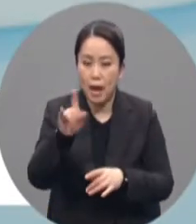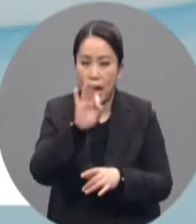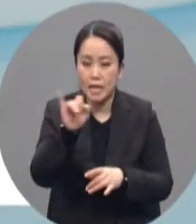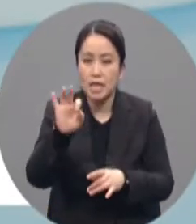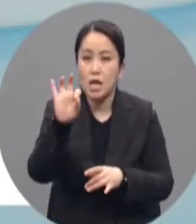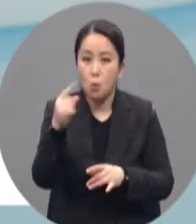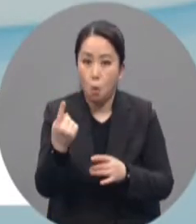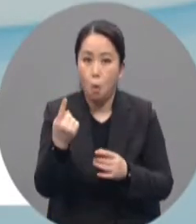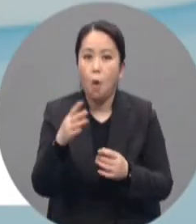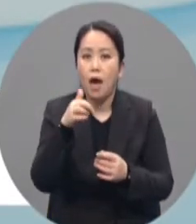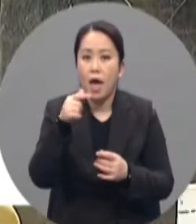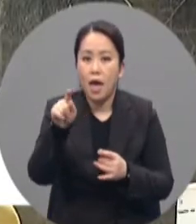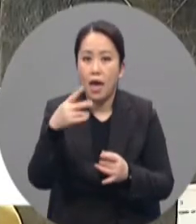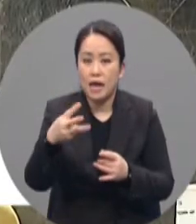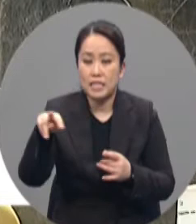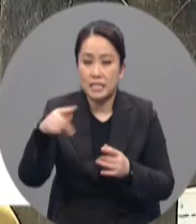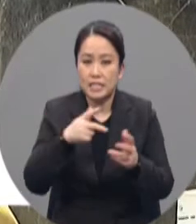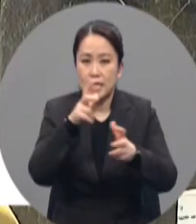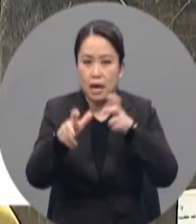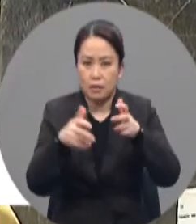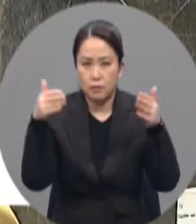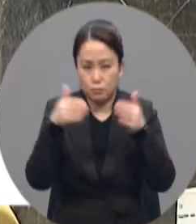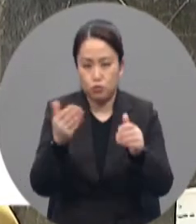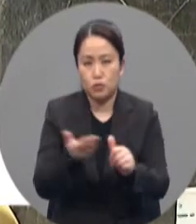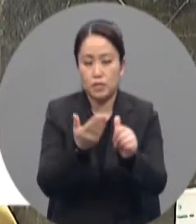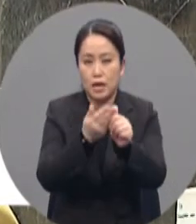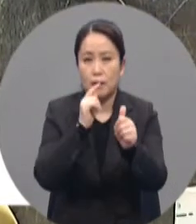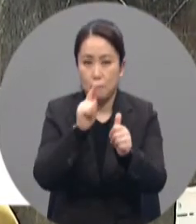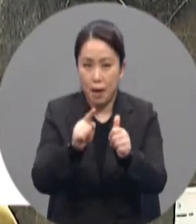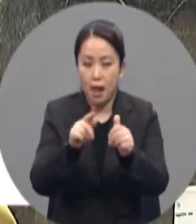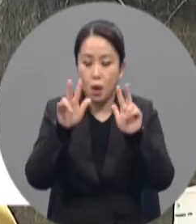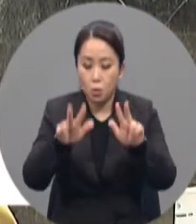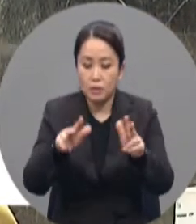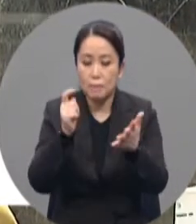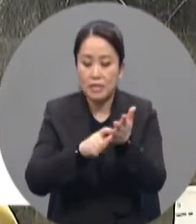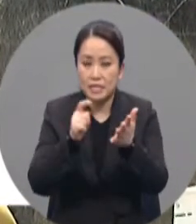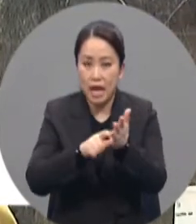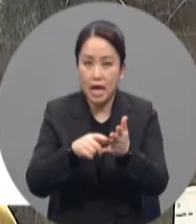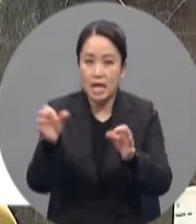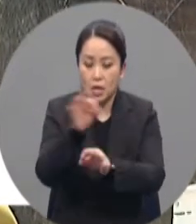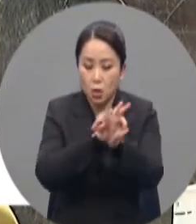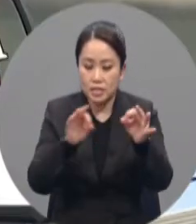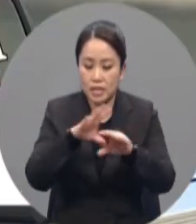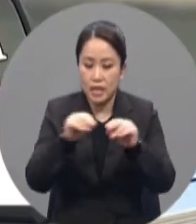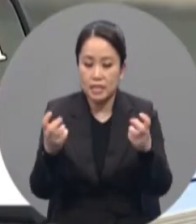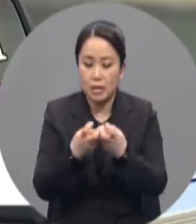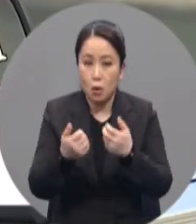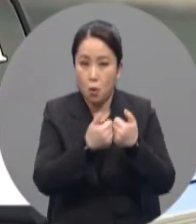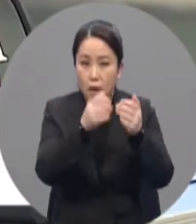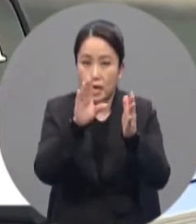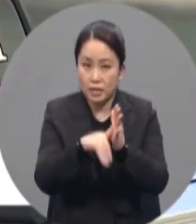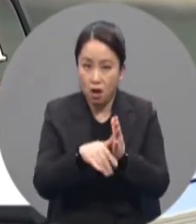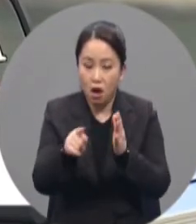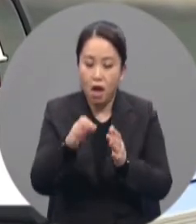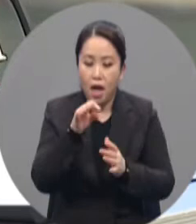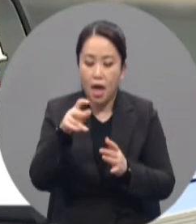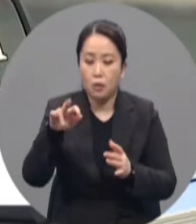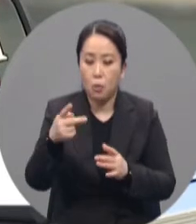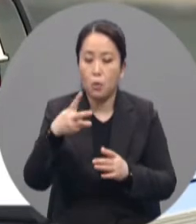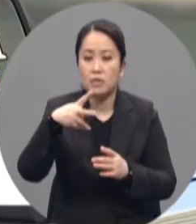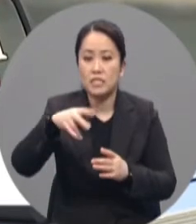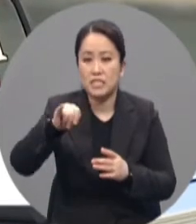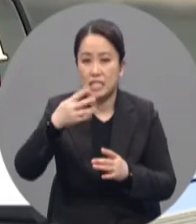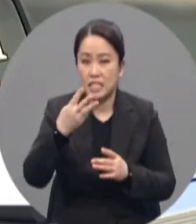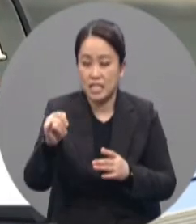했습니다. 부산시는 오늘 비상경제대책회의에서 에코델타시티의 스마트 헬스케어 클러스터,